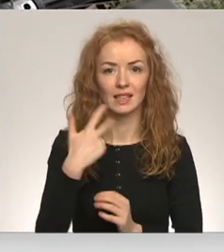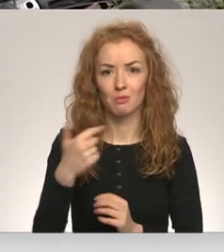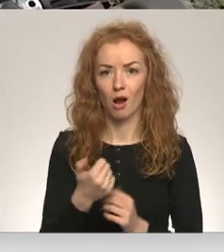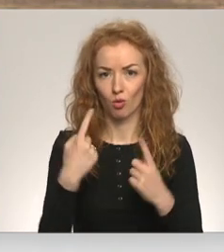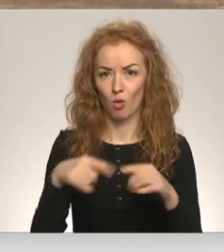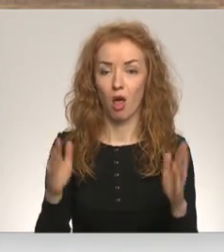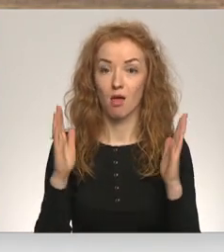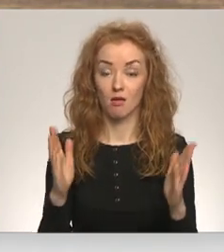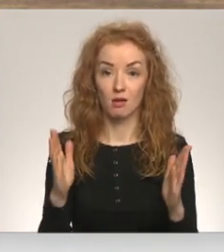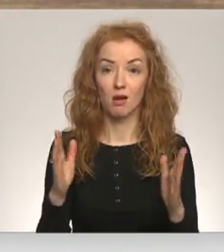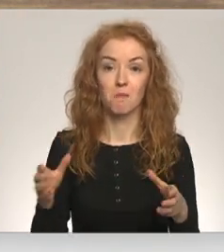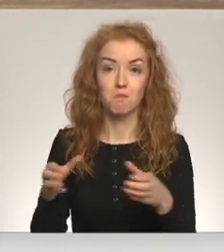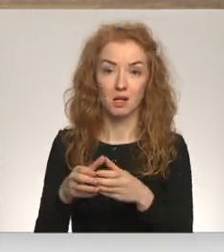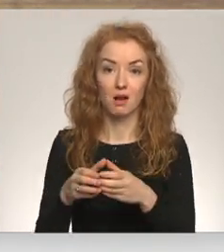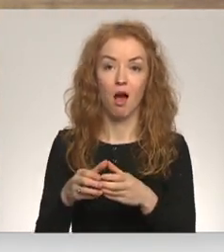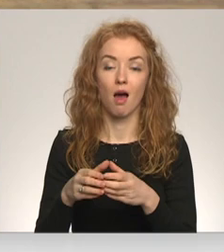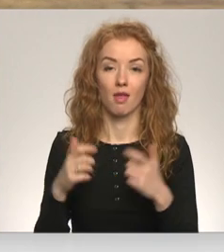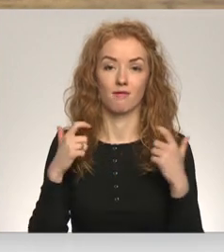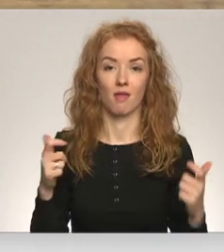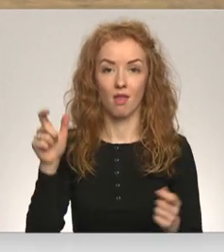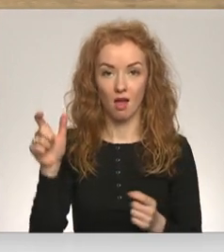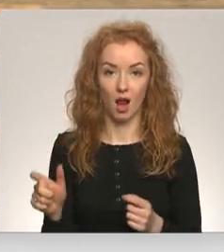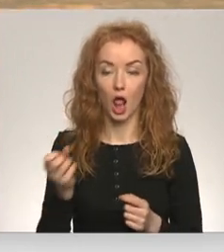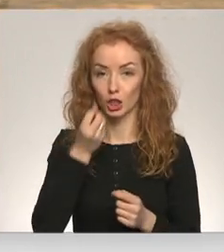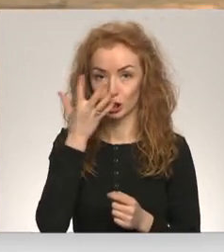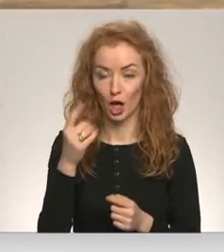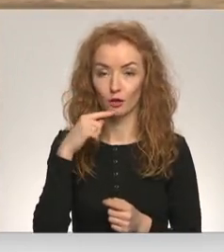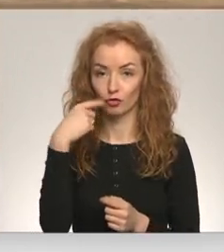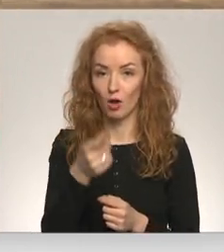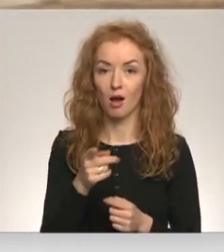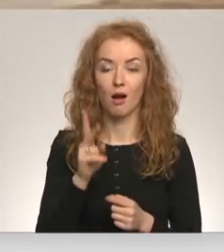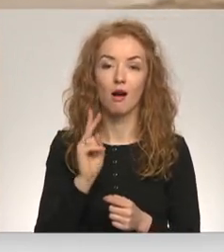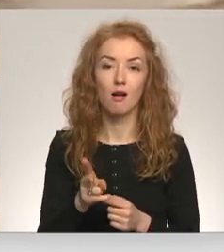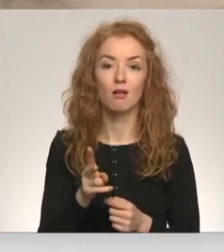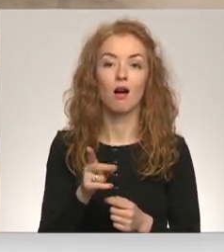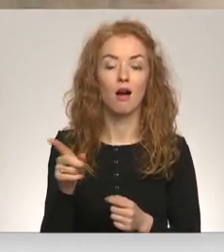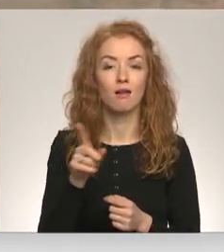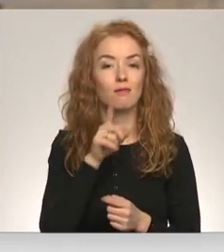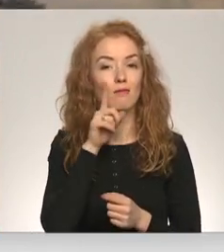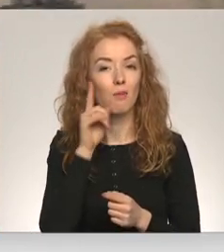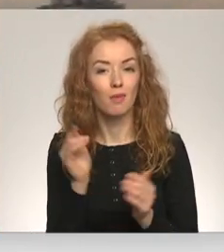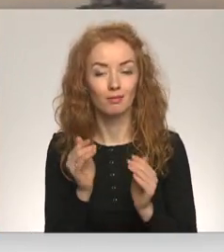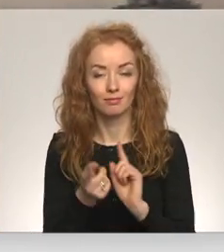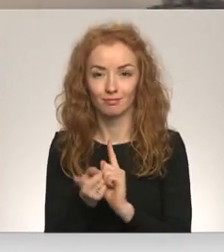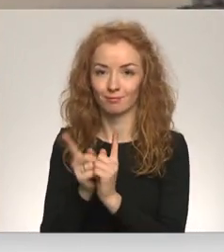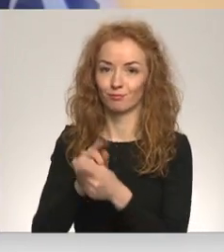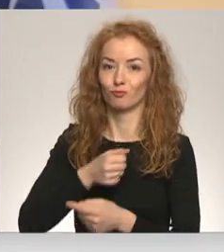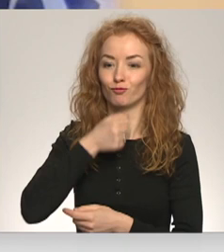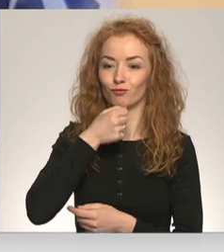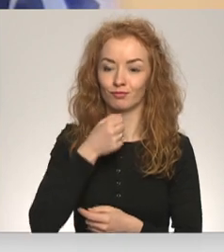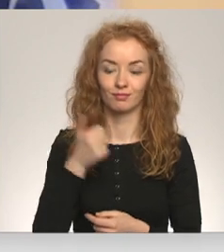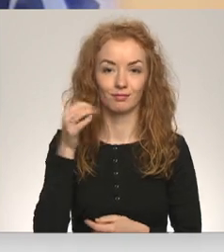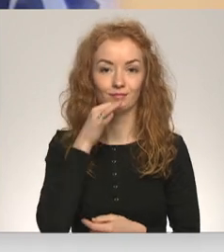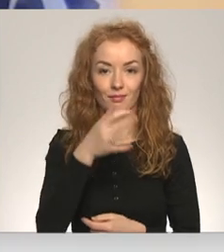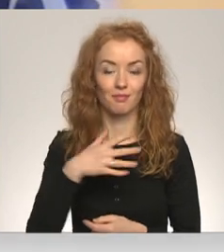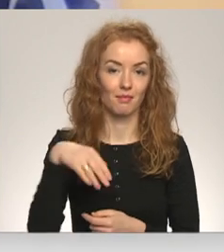gažu laikā, brigādes ģenerālis Imants Ziediņš to salīdzina ar brieduma gadus sasniegušu cilvēku. Mēs